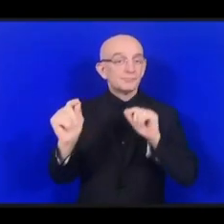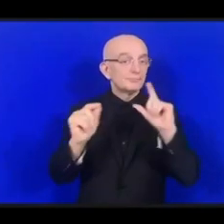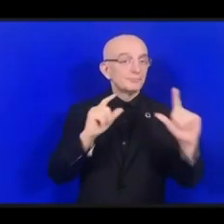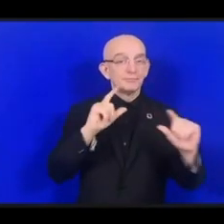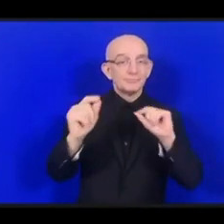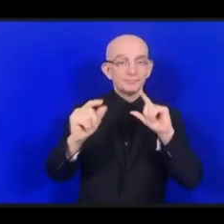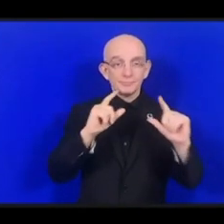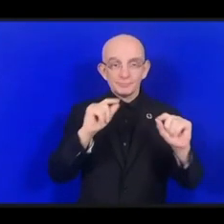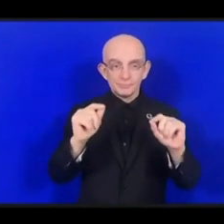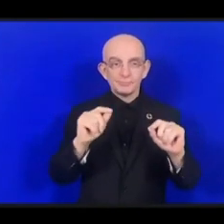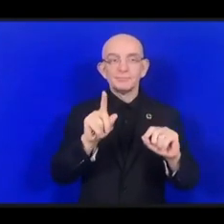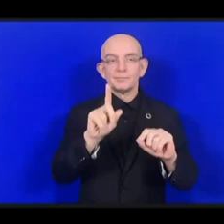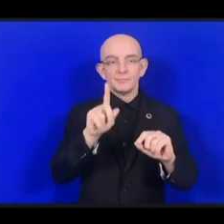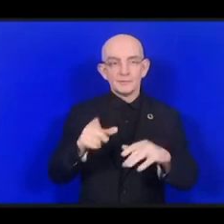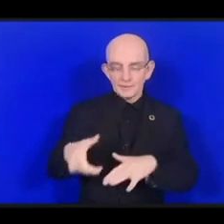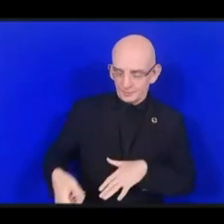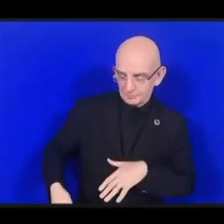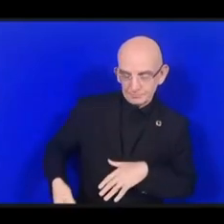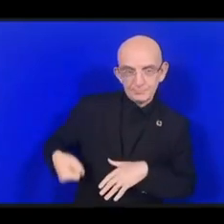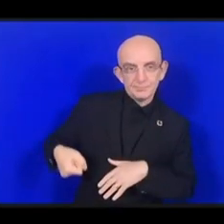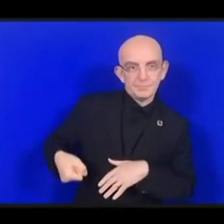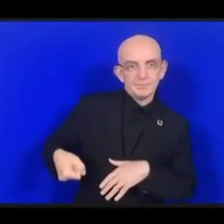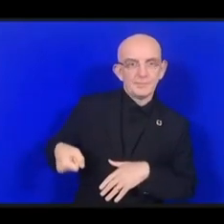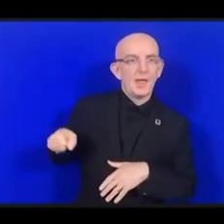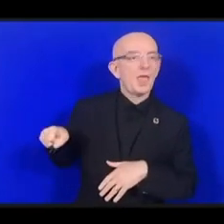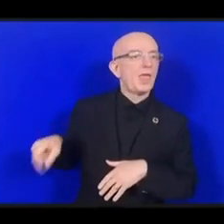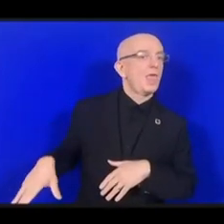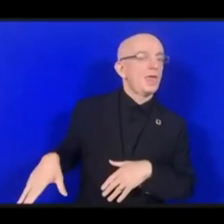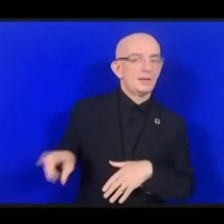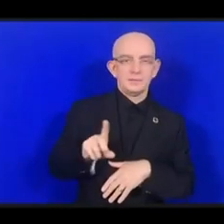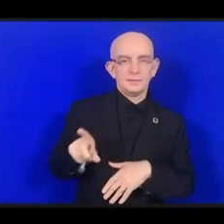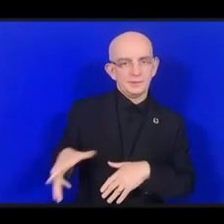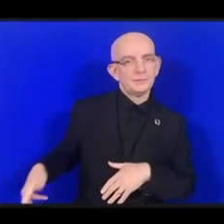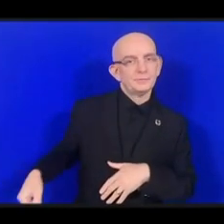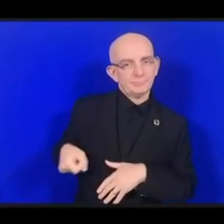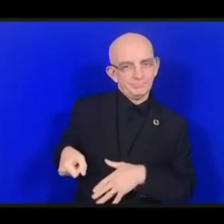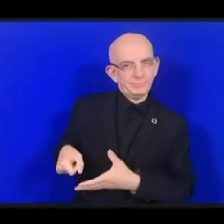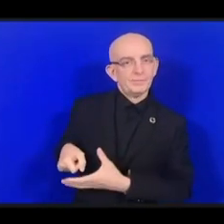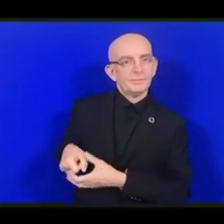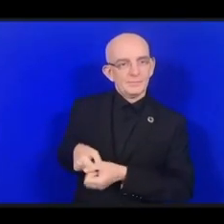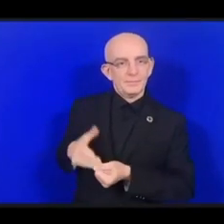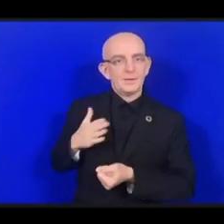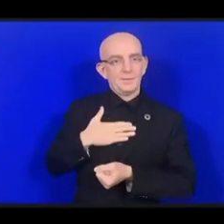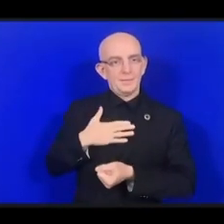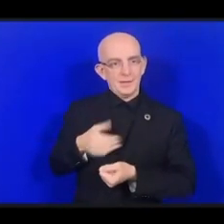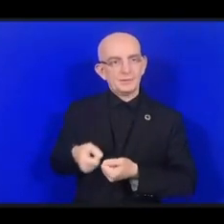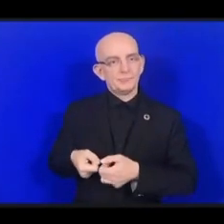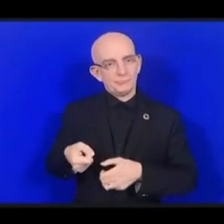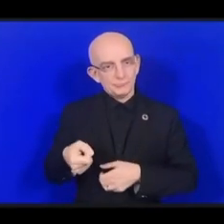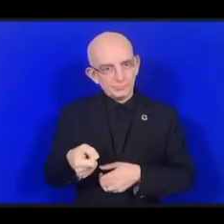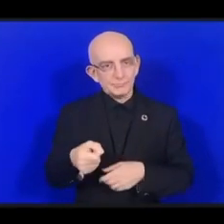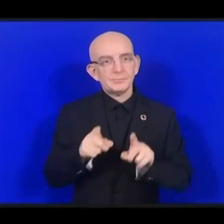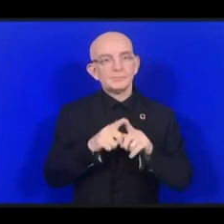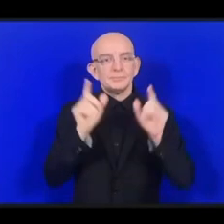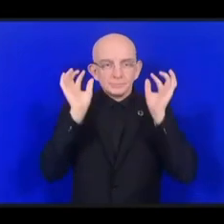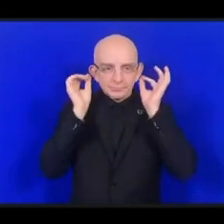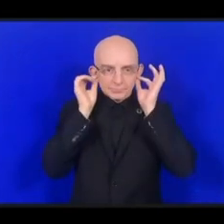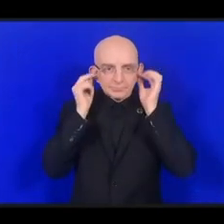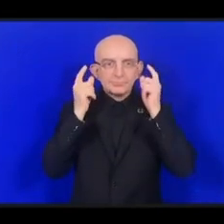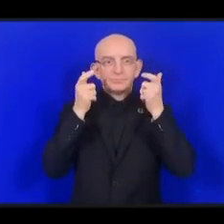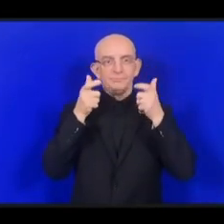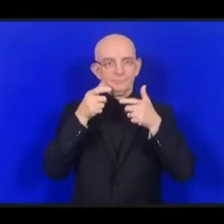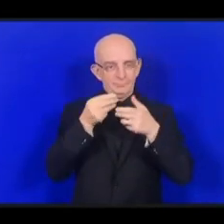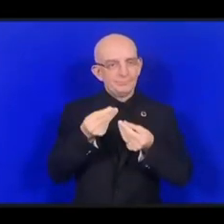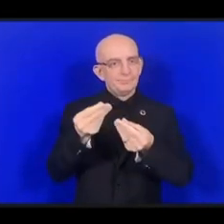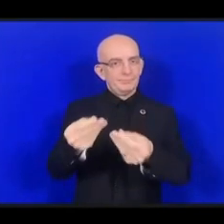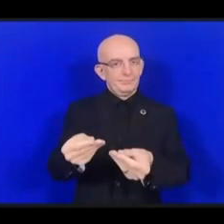جميع جميع اشيائكم ويرج ايضا تتاكد من تسليم ا جهازات